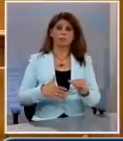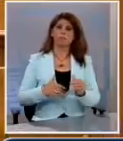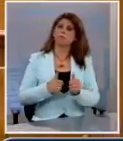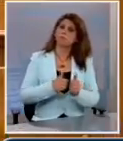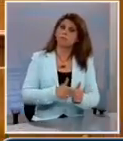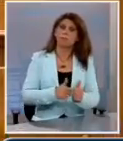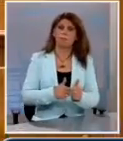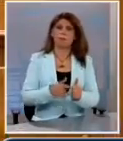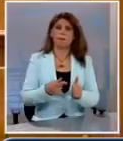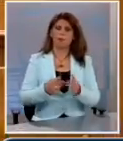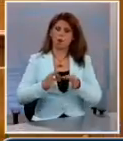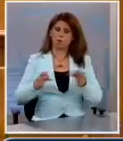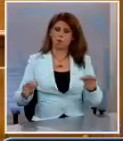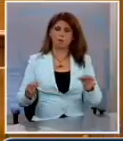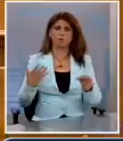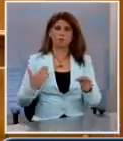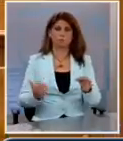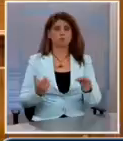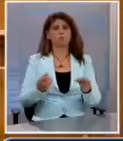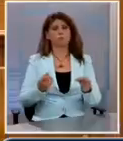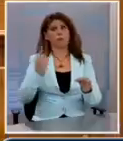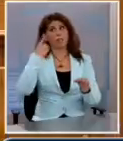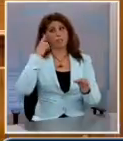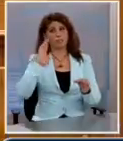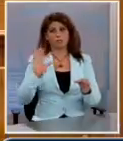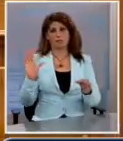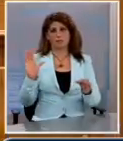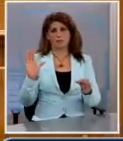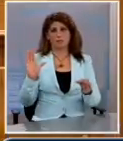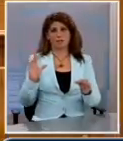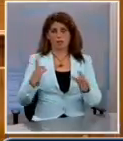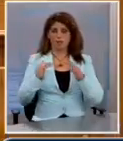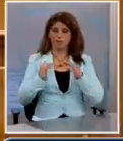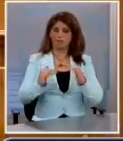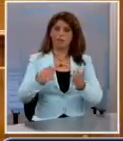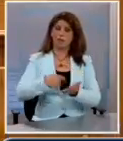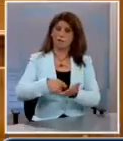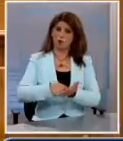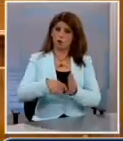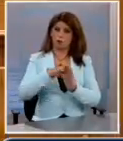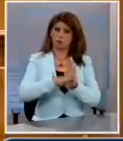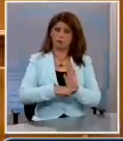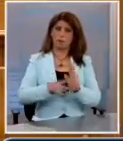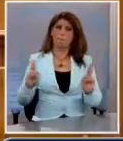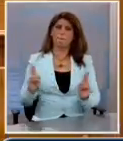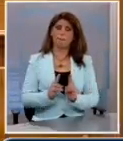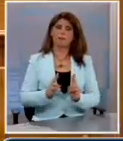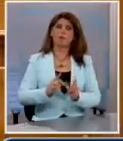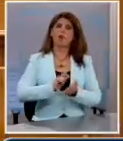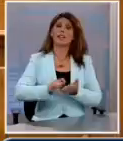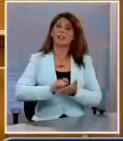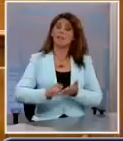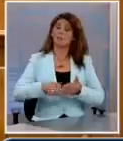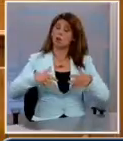από παραμέτρους που σας είναι παντελώς άγνωστοι. Σταθερό φορολογικό σύστημα, περιορισμό της